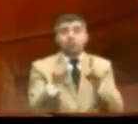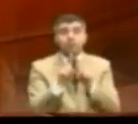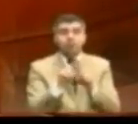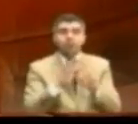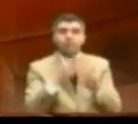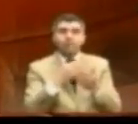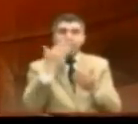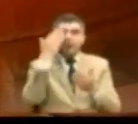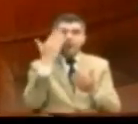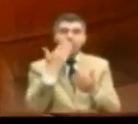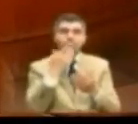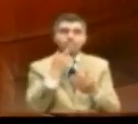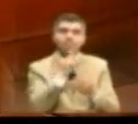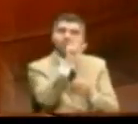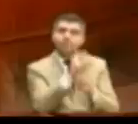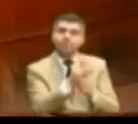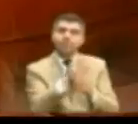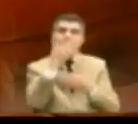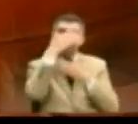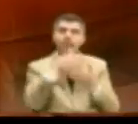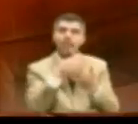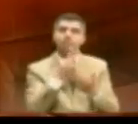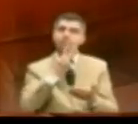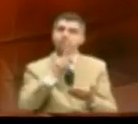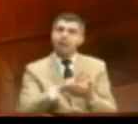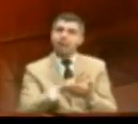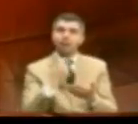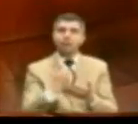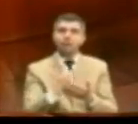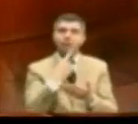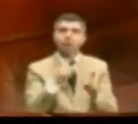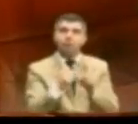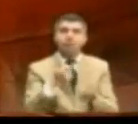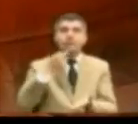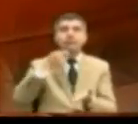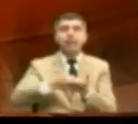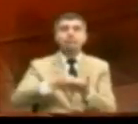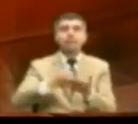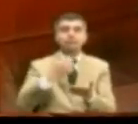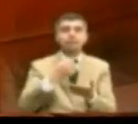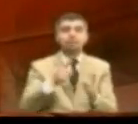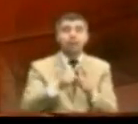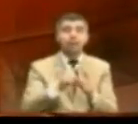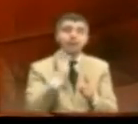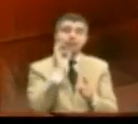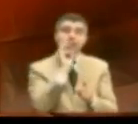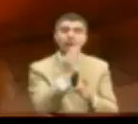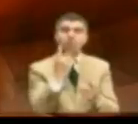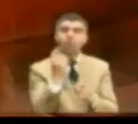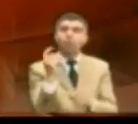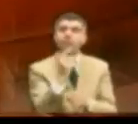جميعا، هم مغاربة، وعيهم هو الضمانة للحفاظ على هويتهم، علما بأن هذاك